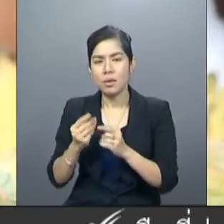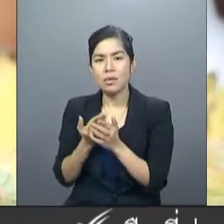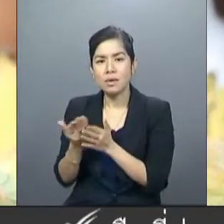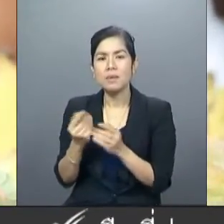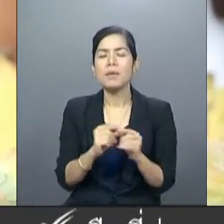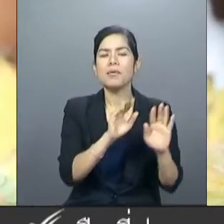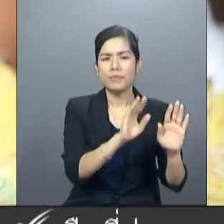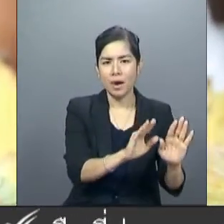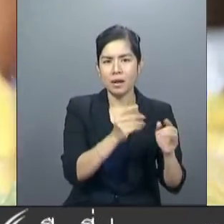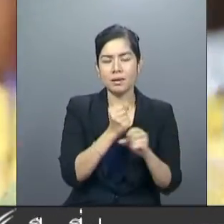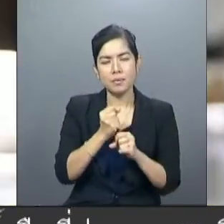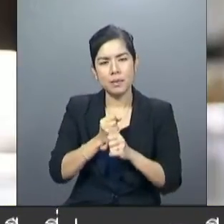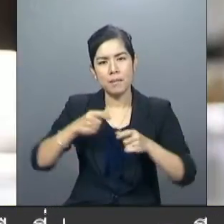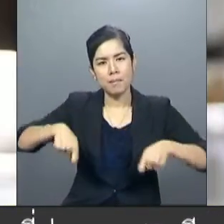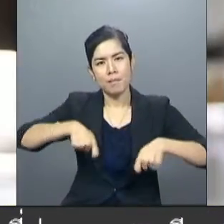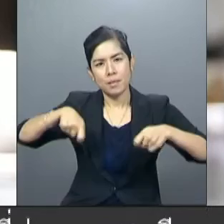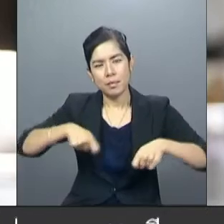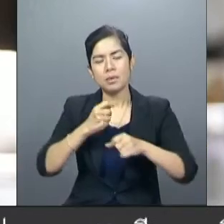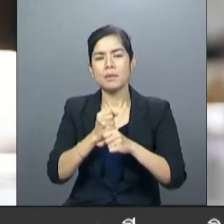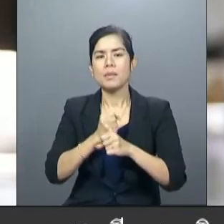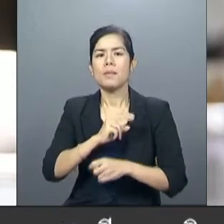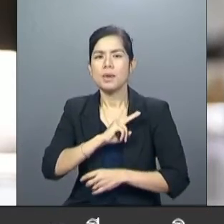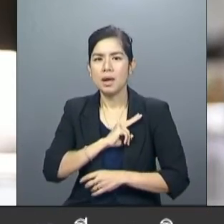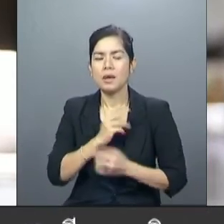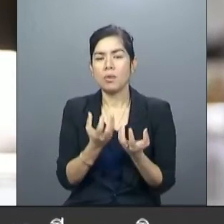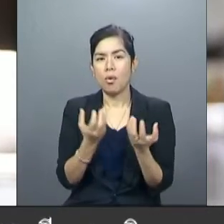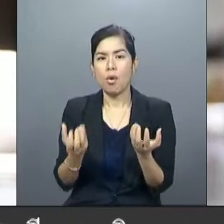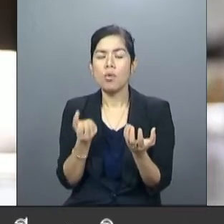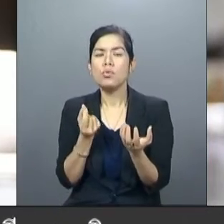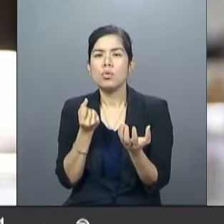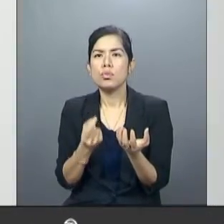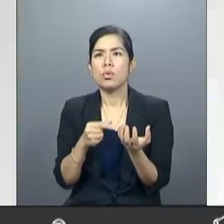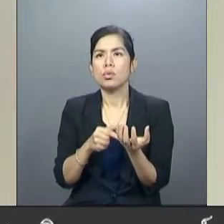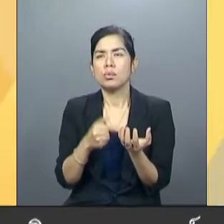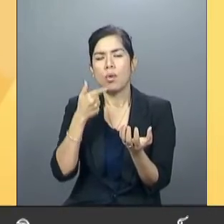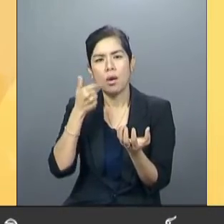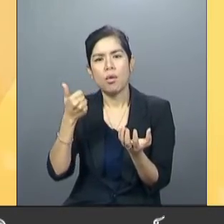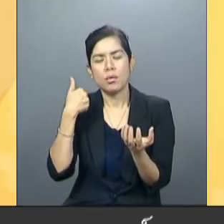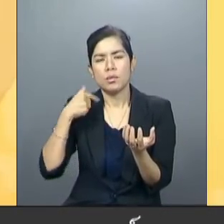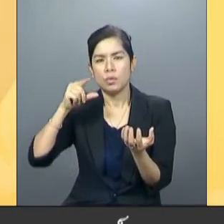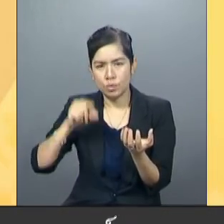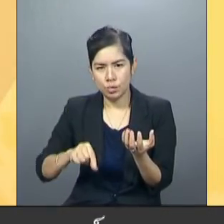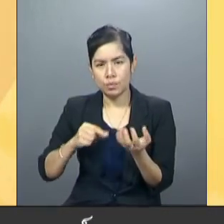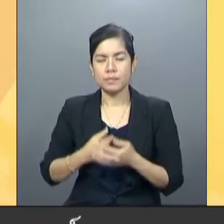กอบอาหารสินค้าแห่งนี้สดสะอาดและราคาถูก